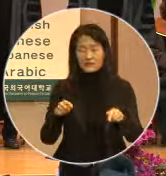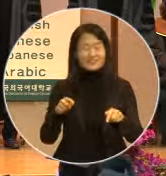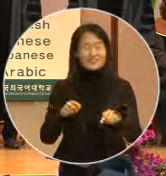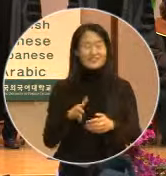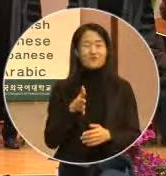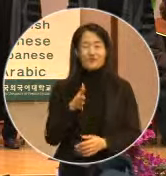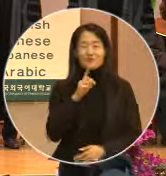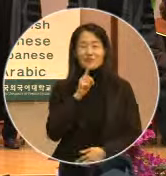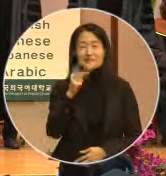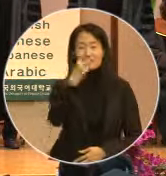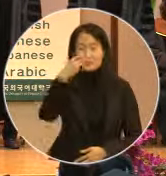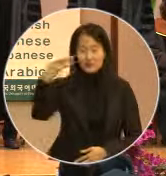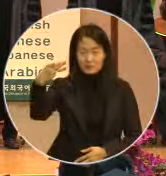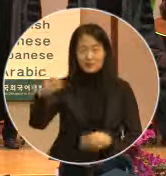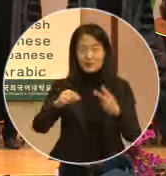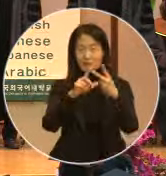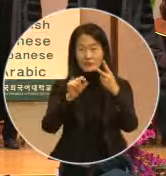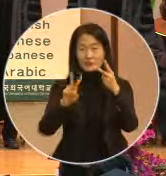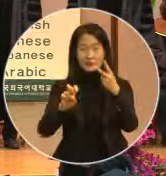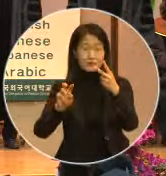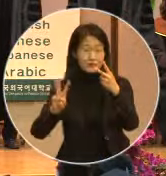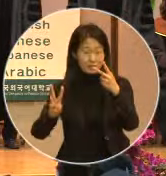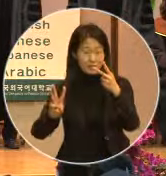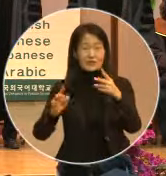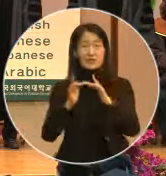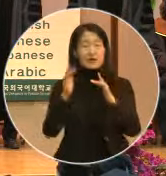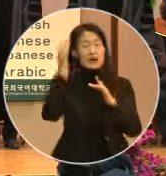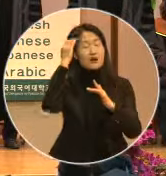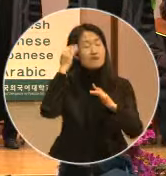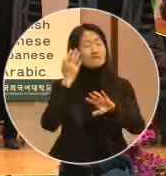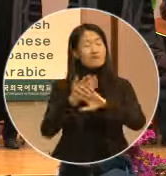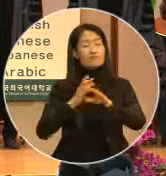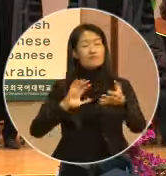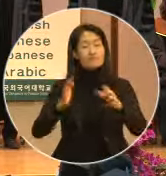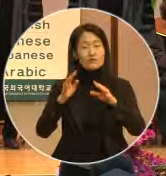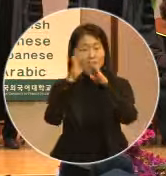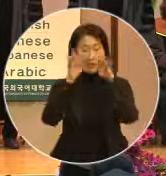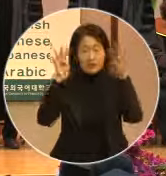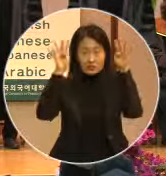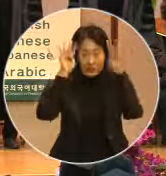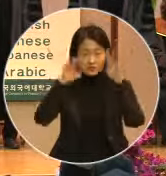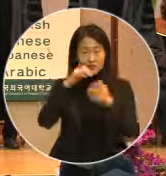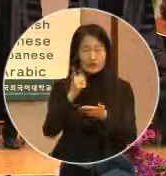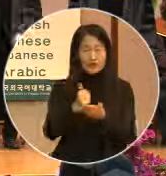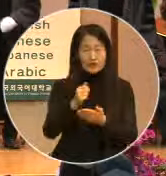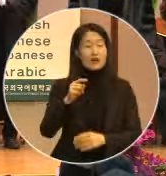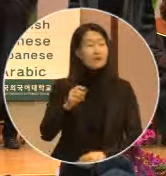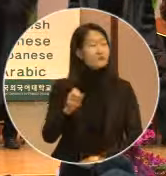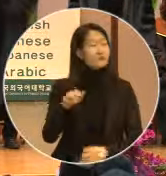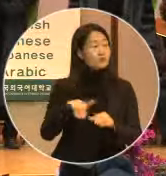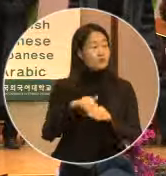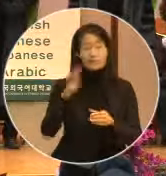정치학학사 2013년 2월 23일 사이버한국외국어대학교 총장 문학박사